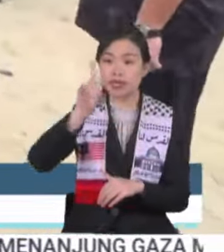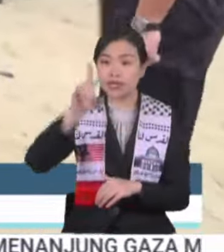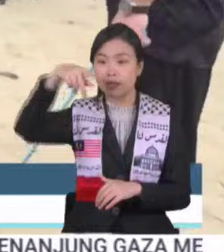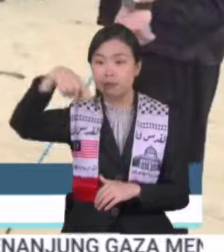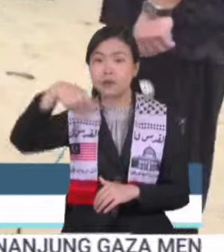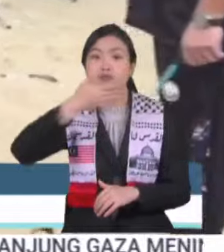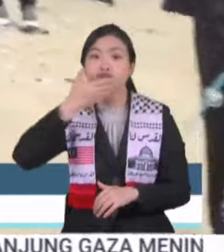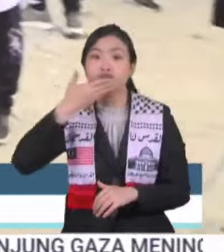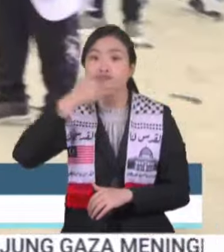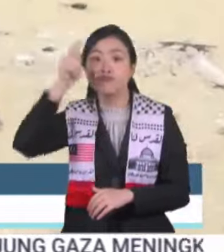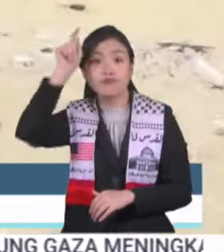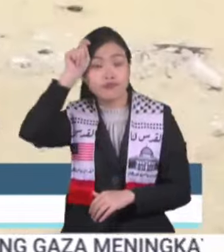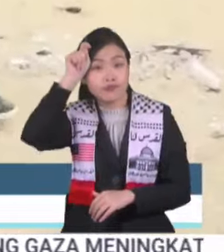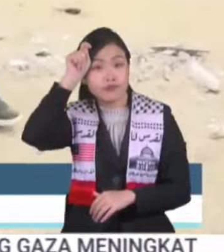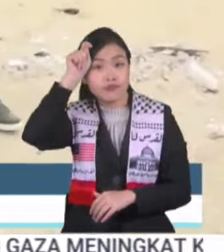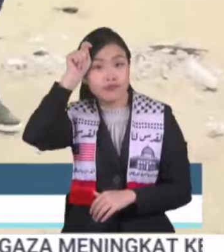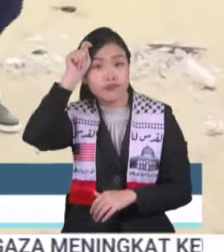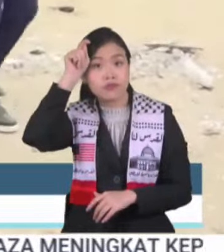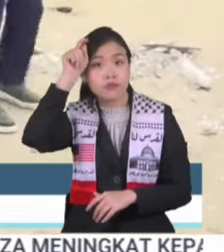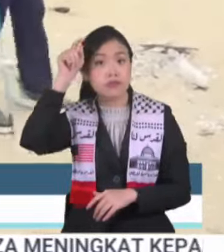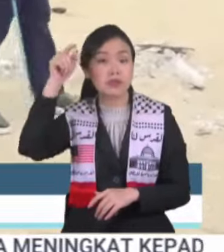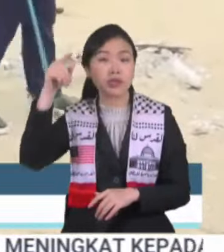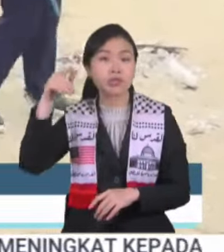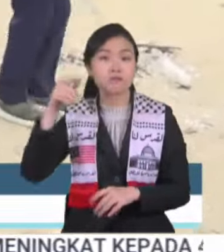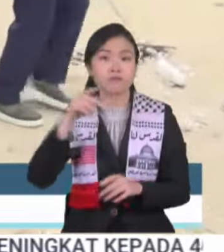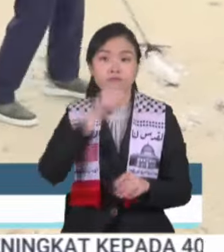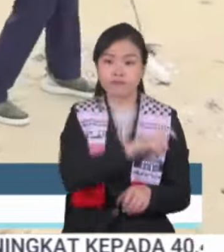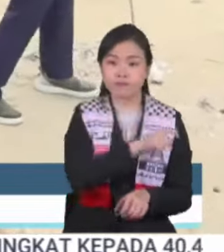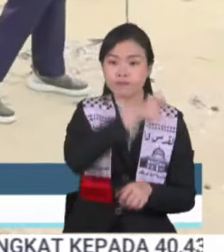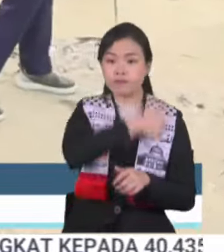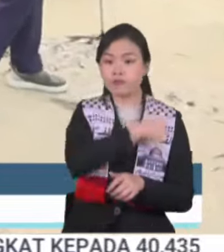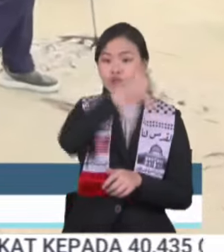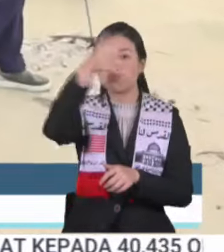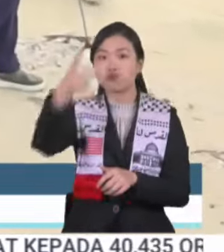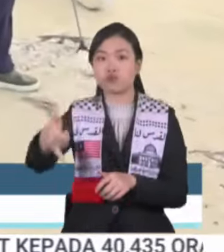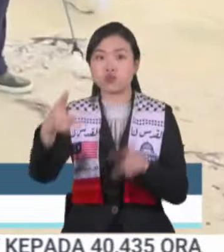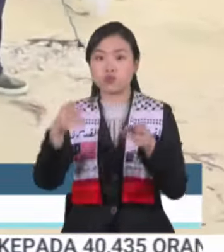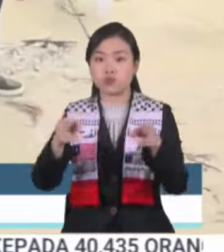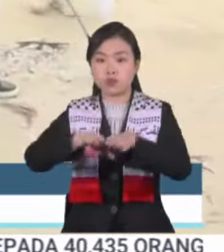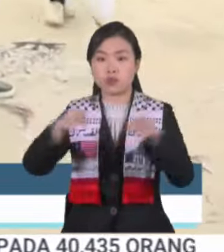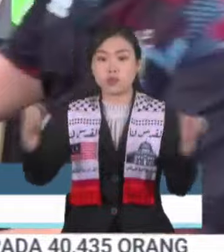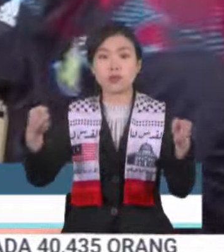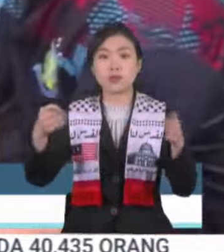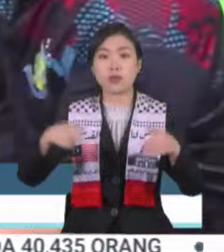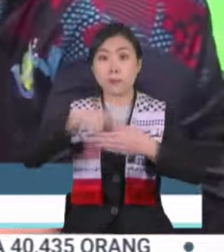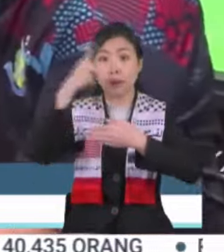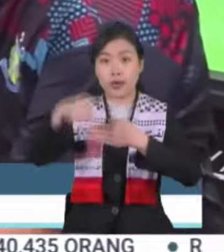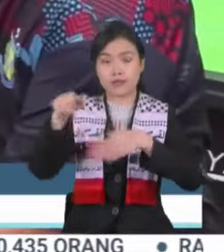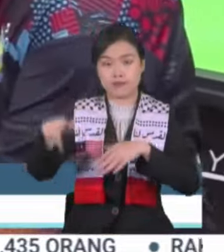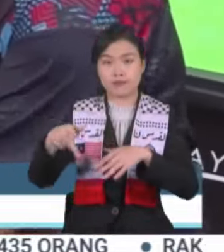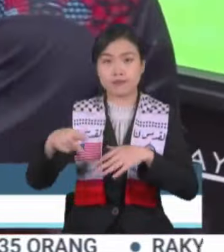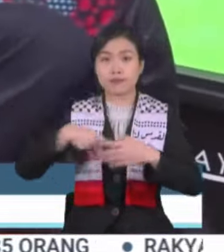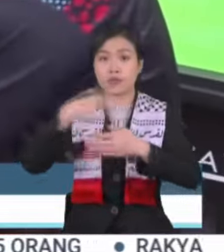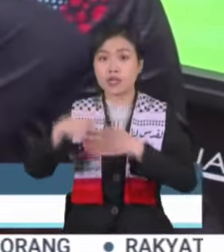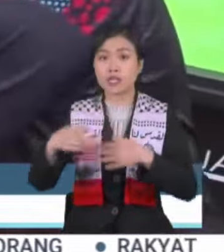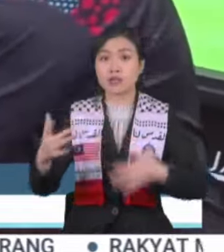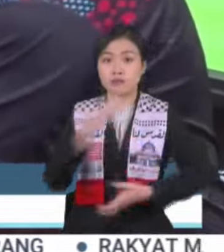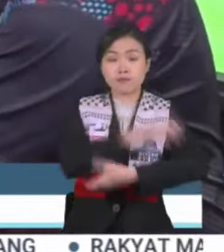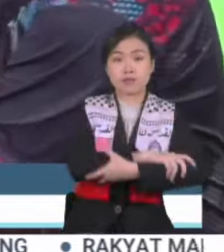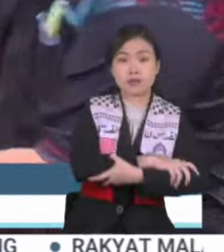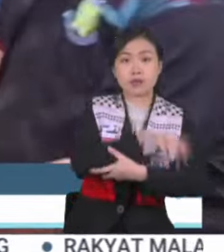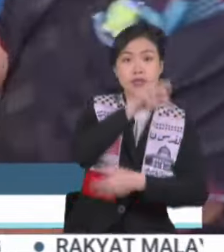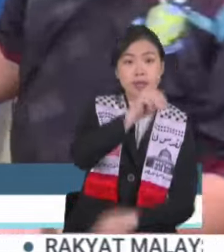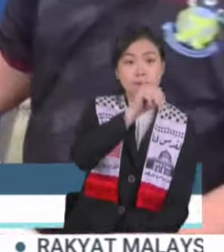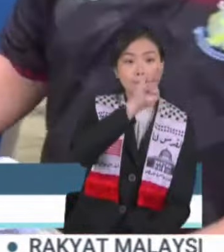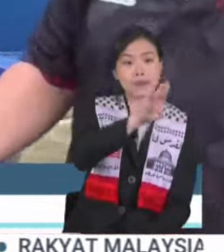Muhammad Ismail Sultan Mizan Zainal Abidin berkenan berangkat merasmikan program berkenaan. Program ini merupakan kerjasama Majlis Bandaraya